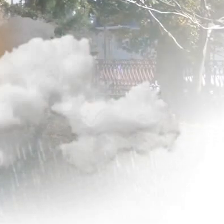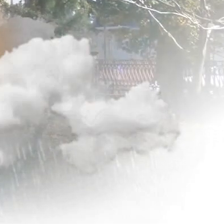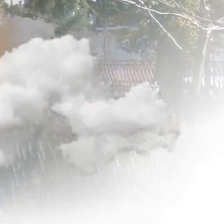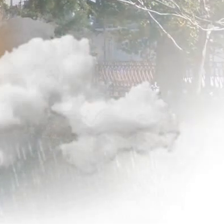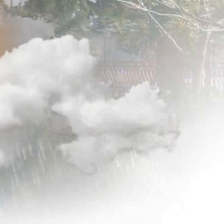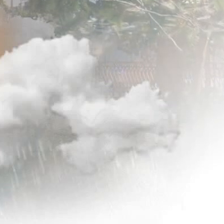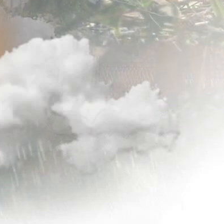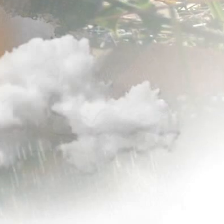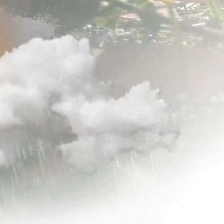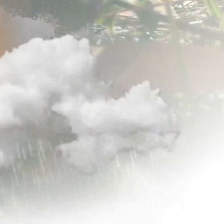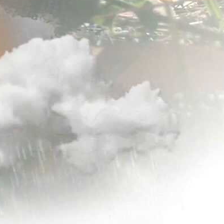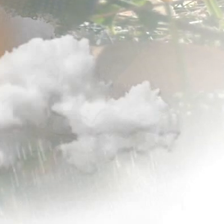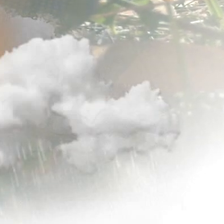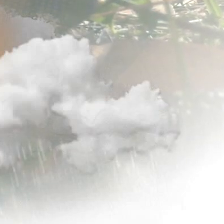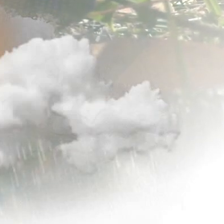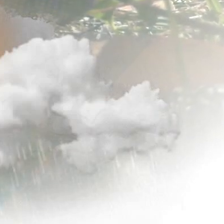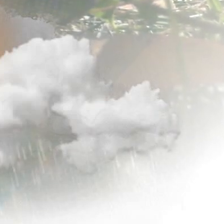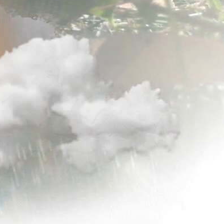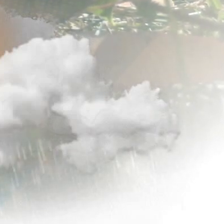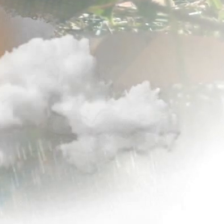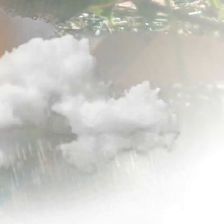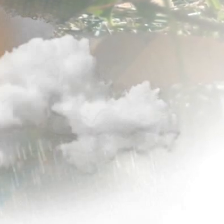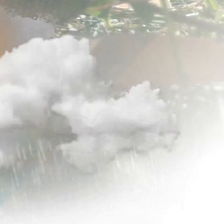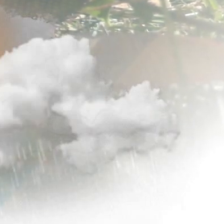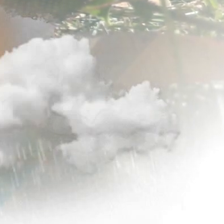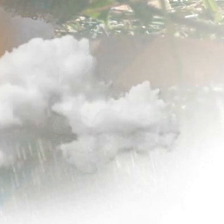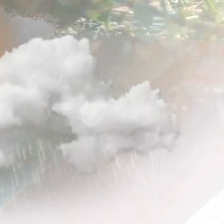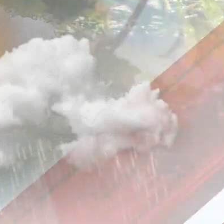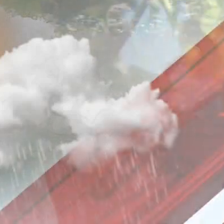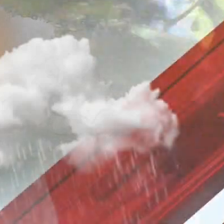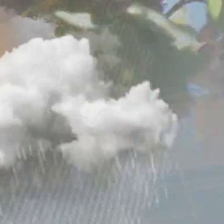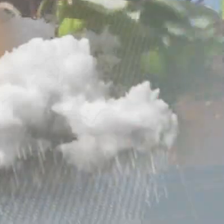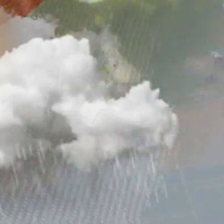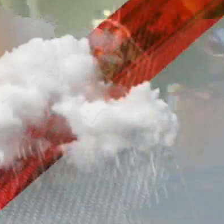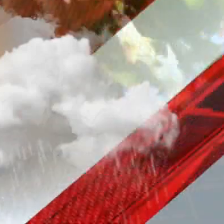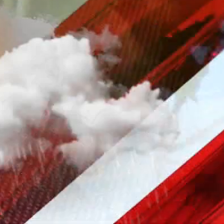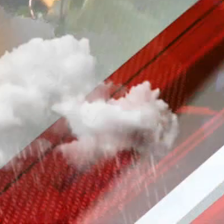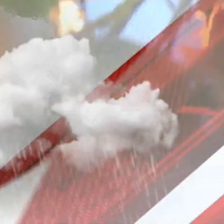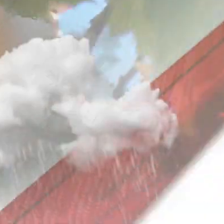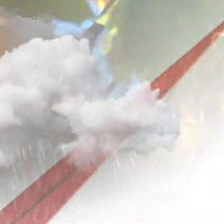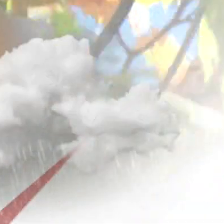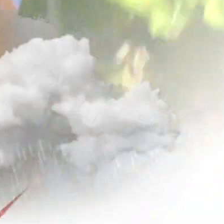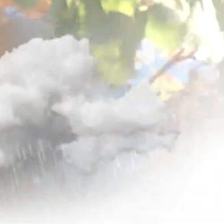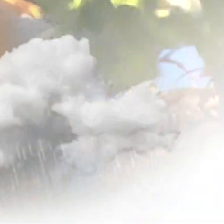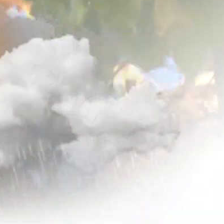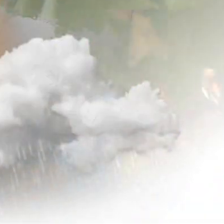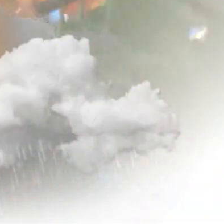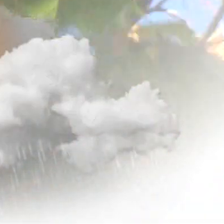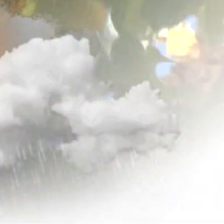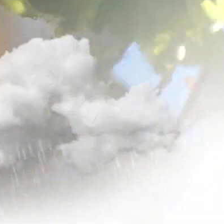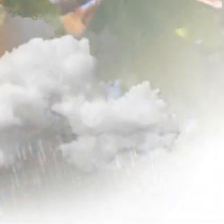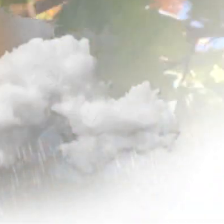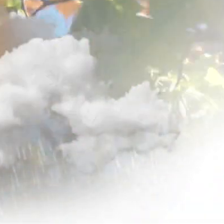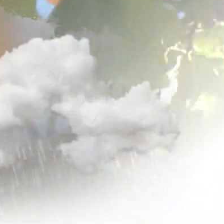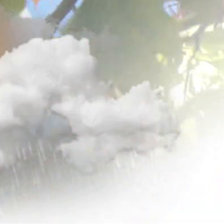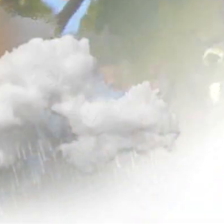У Новогрудку, каля 17 градусов тепла ранецей до плюс 22 днем и до плюс 19 вечером.